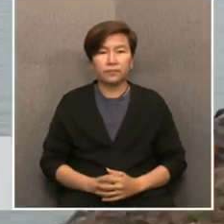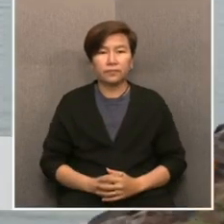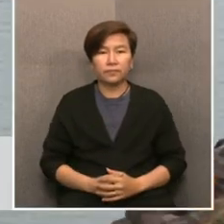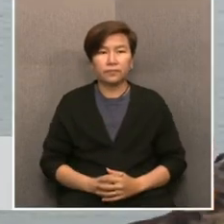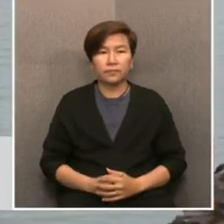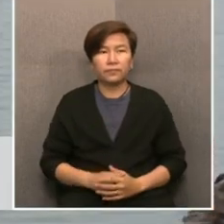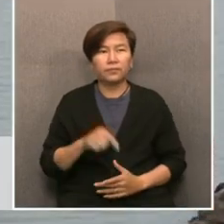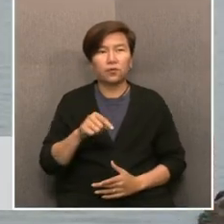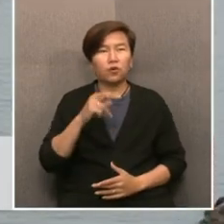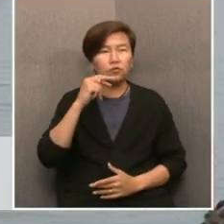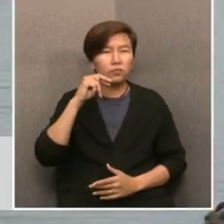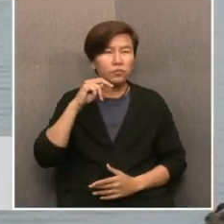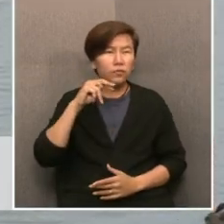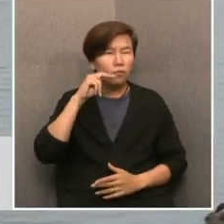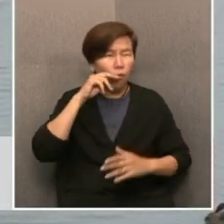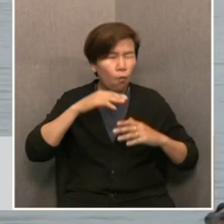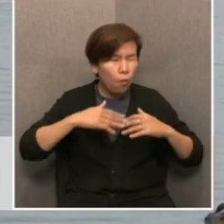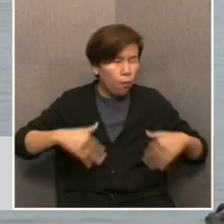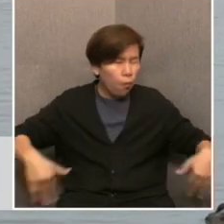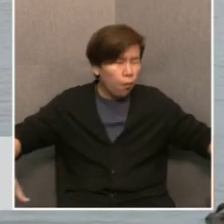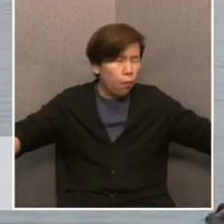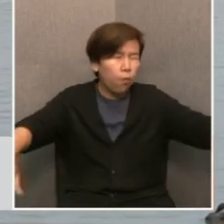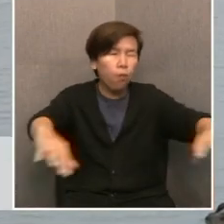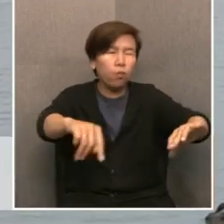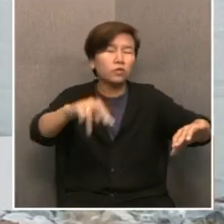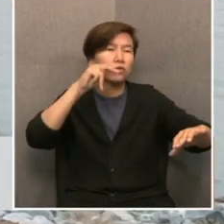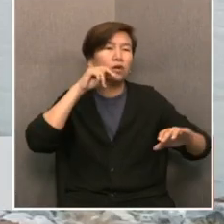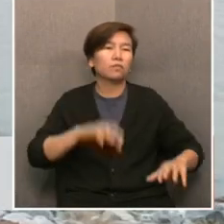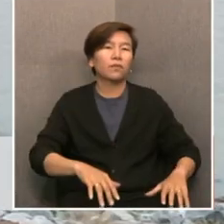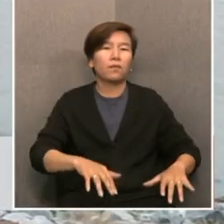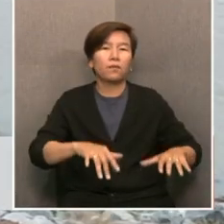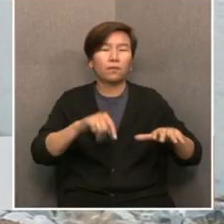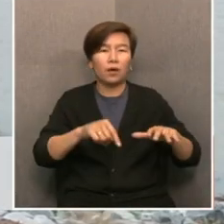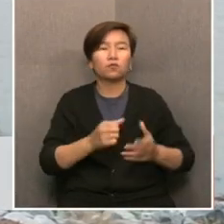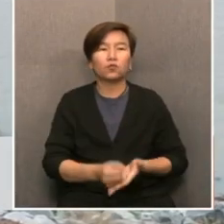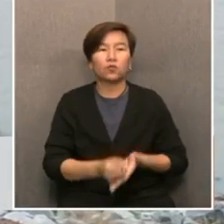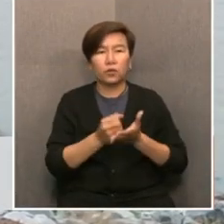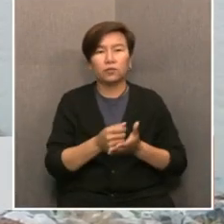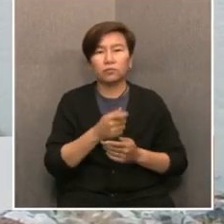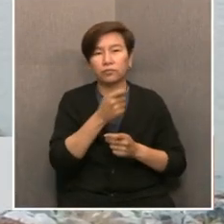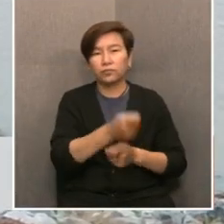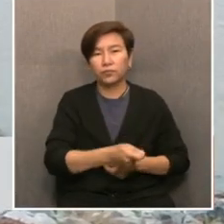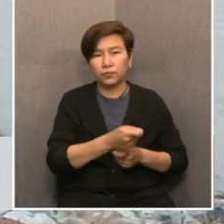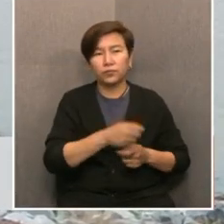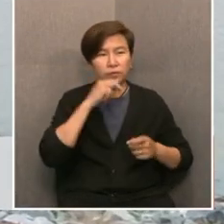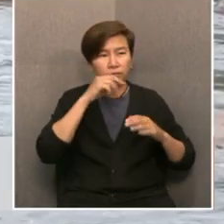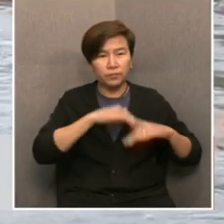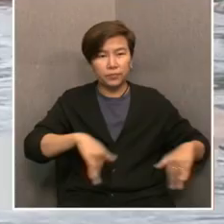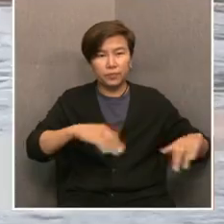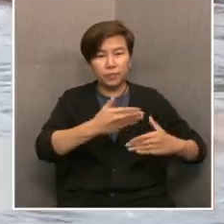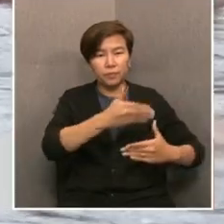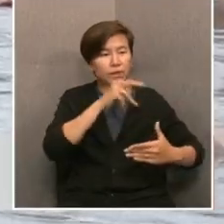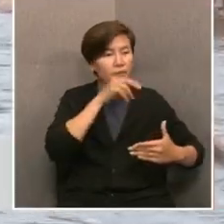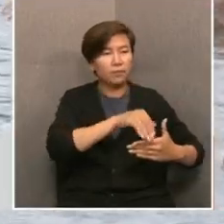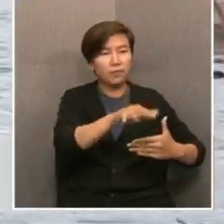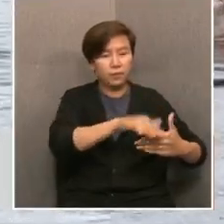บึงเป็นหนองเป็นสระซึ่งอันนี้โอเคเป็นคอนเซ็ปต์ที่เรารู้แล้วว่าถ้าช่วงหน้าน้ำจะมาเนี่ยเราต้องพร่องน้ำในพวกแหล่งน้ำพวกนั้นในชุมชนเพื่อจะรองรับน้ำที่